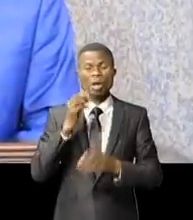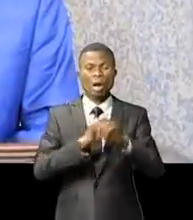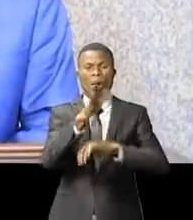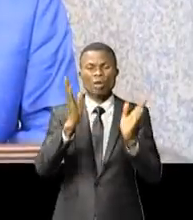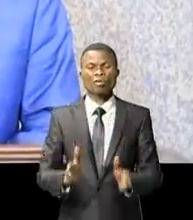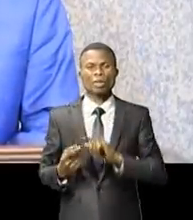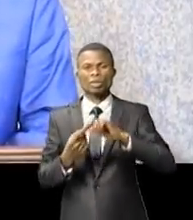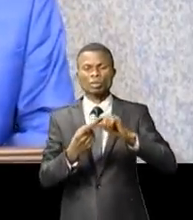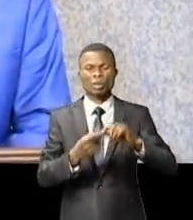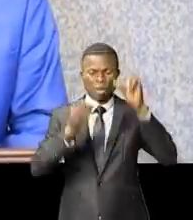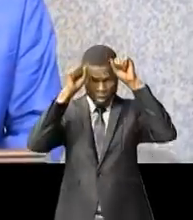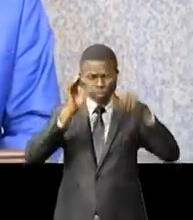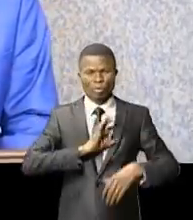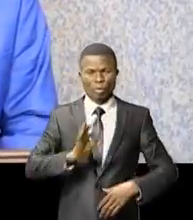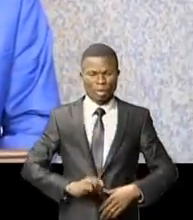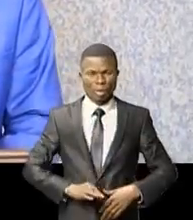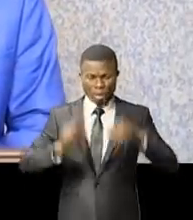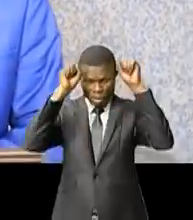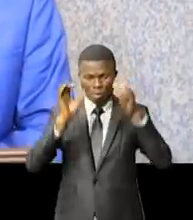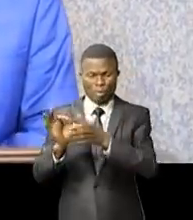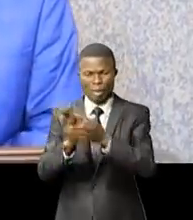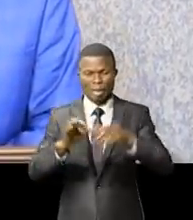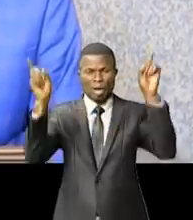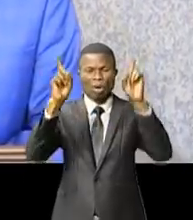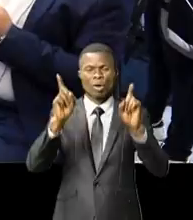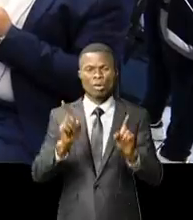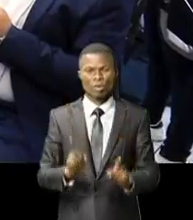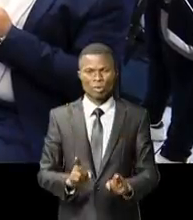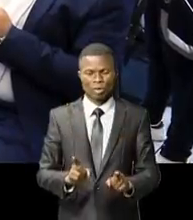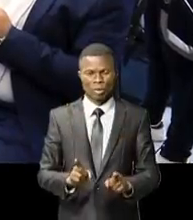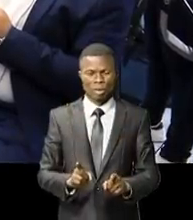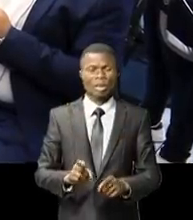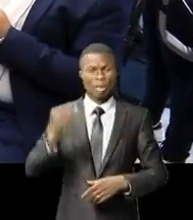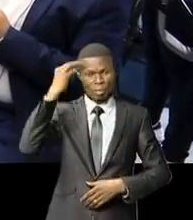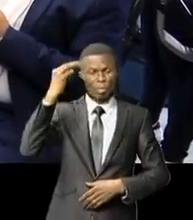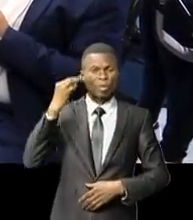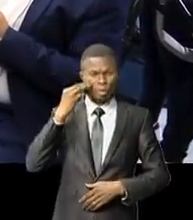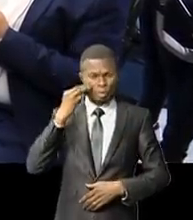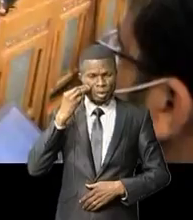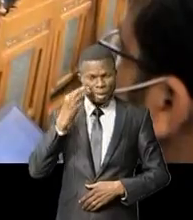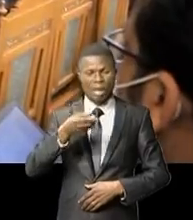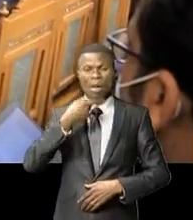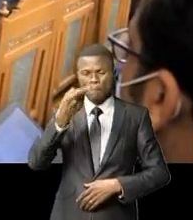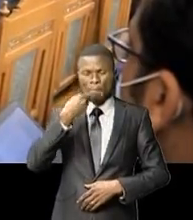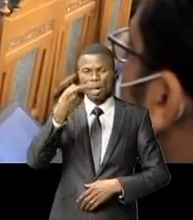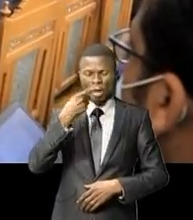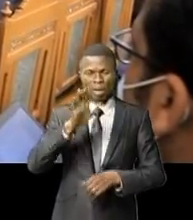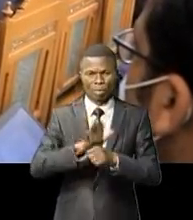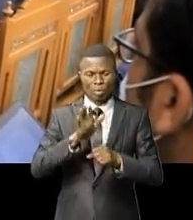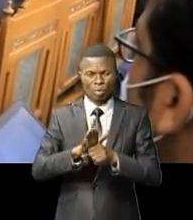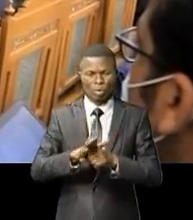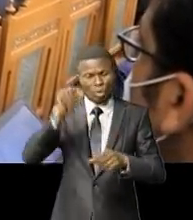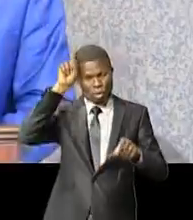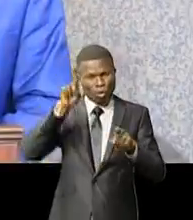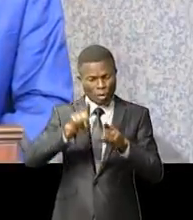spécial du président Tshisekedi, président en exercice de l'Union africaine, Christophe Lutundula, a fait passer les messages africains aux frères